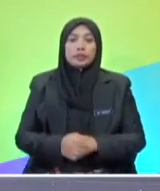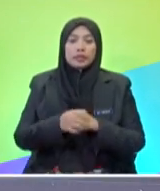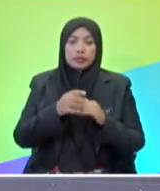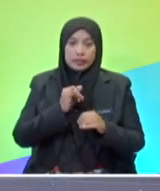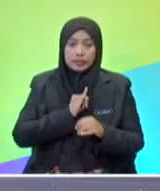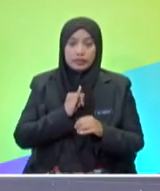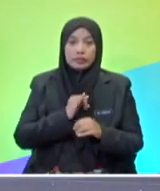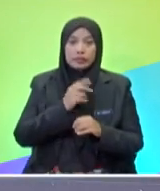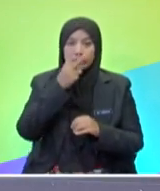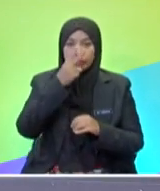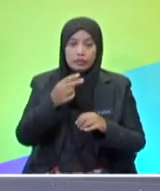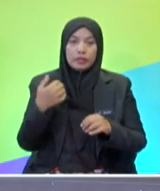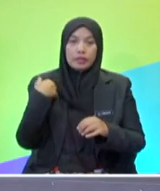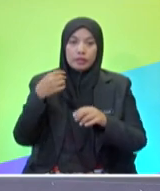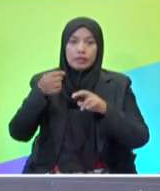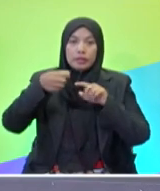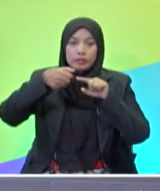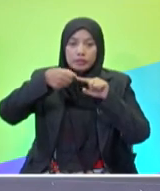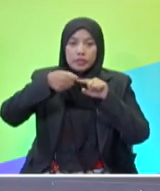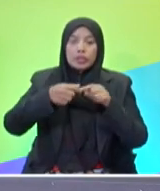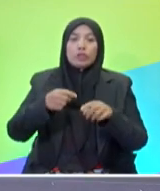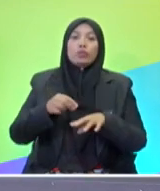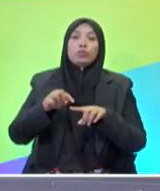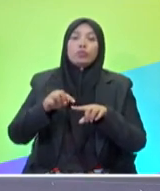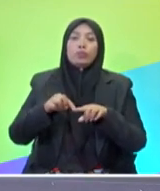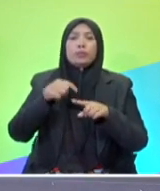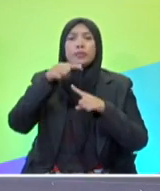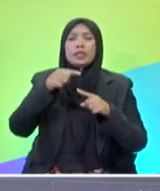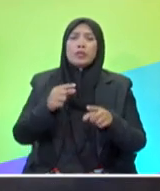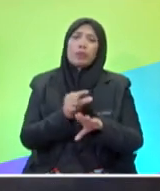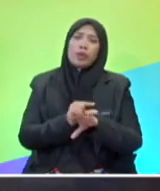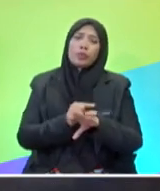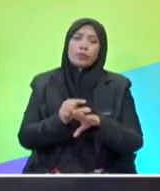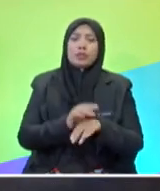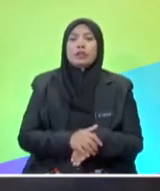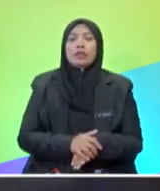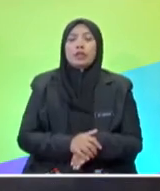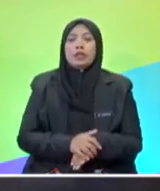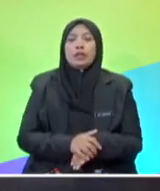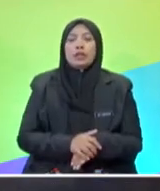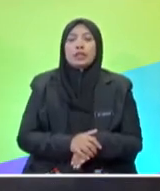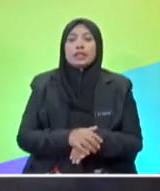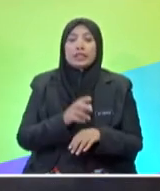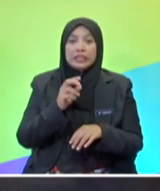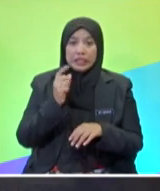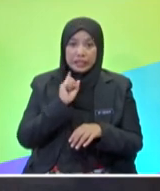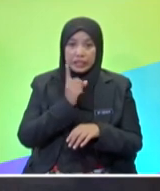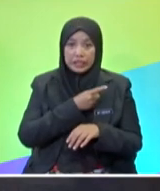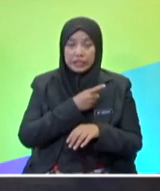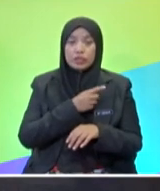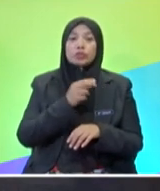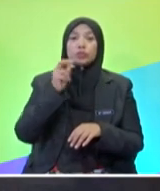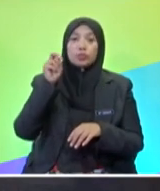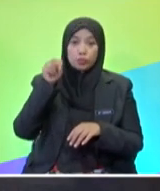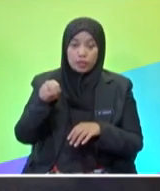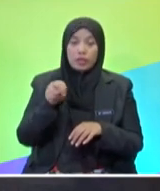sebenarnya kita nak guna? Maksudnya berapa hari sekali ke atau macam mana Ustazah? Kita sunat mengetik kuku pada hari Jumaat. Oh. Maksudnya setiap